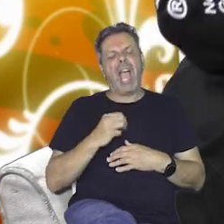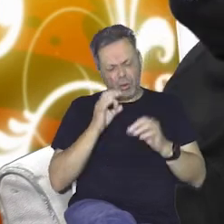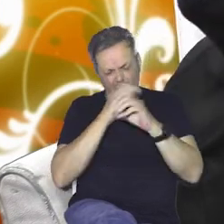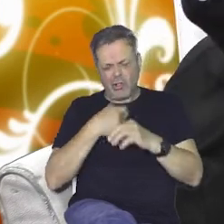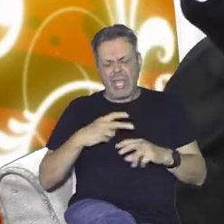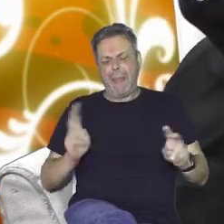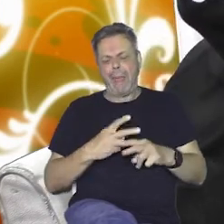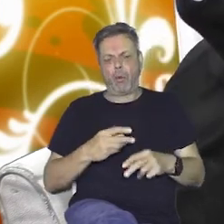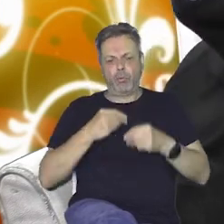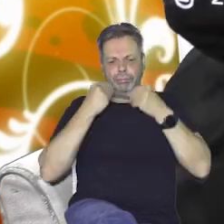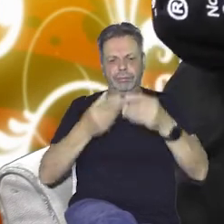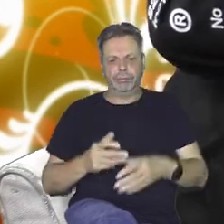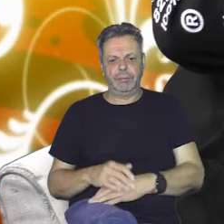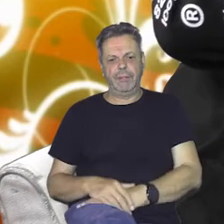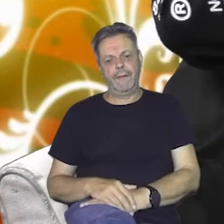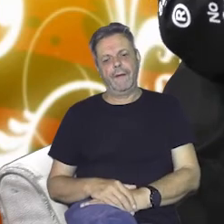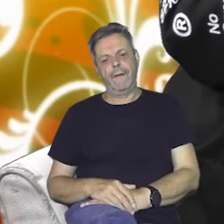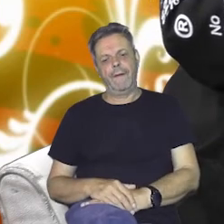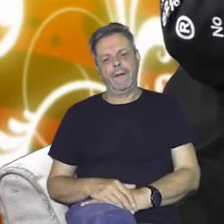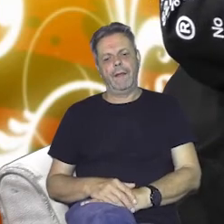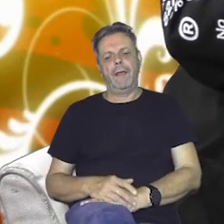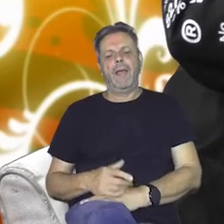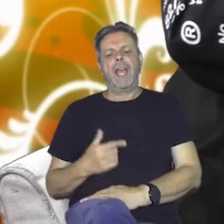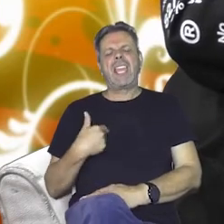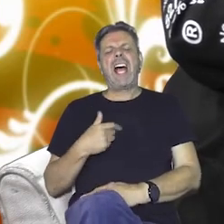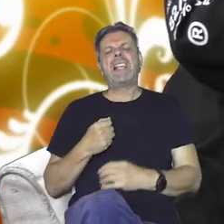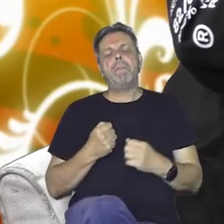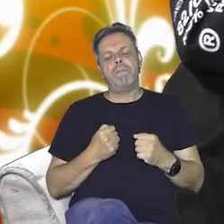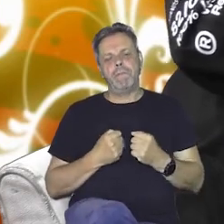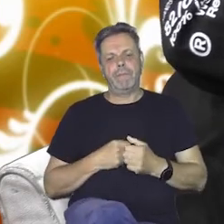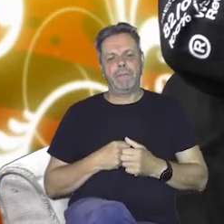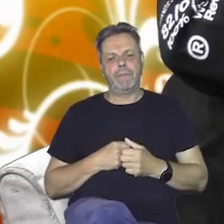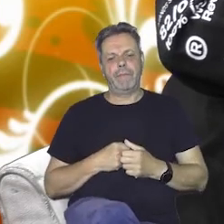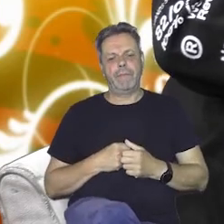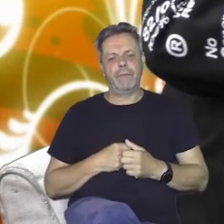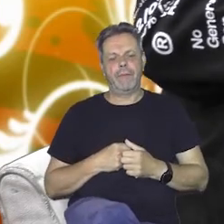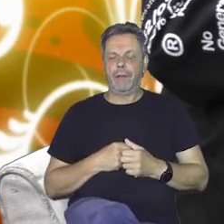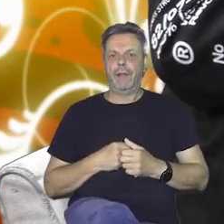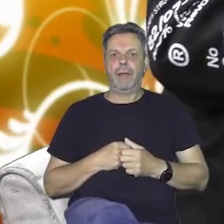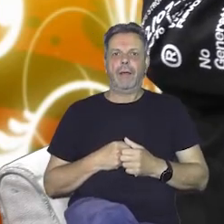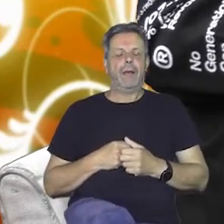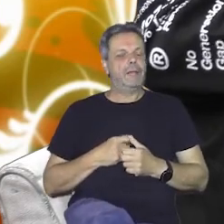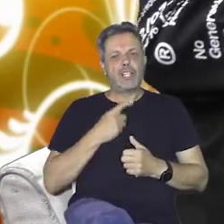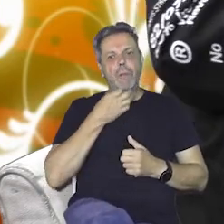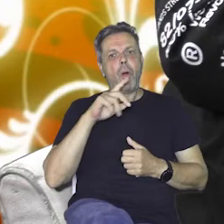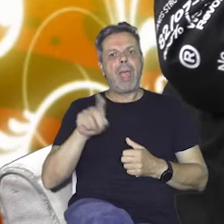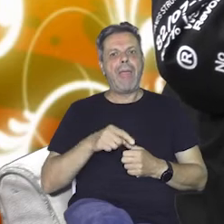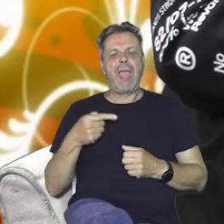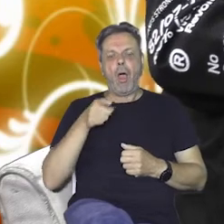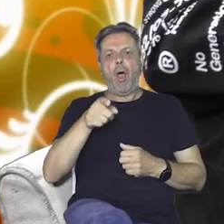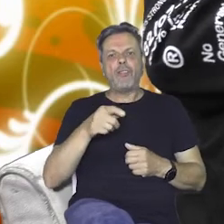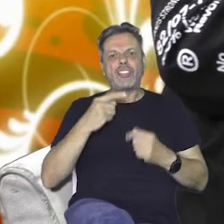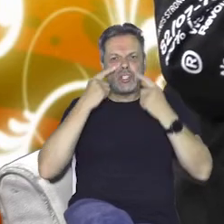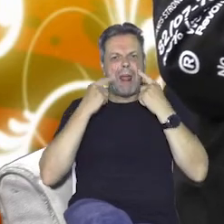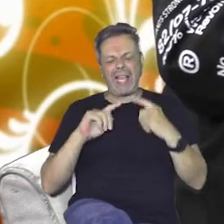kraja. Ja sam ti jako tu. Onda ćeš se rasplakati u pola emisije. Labilna, što